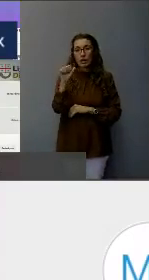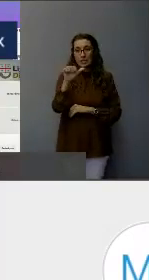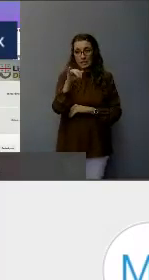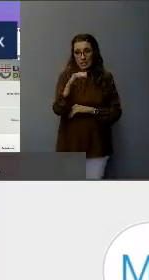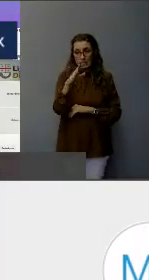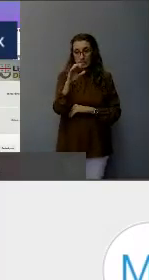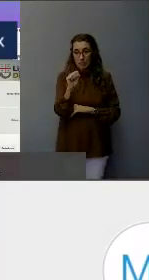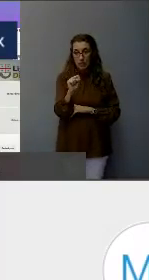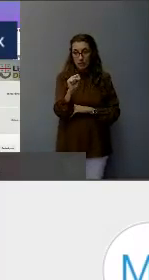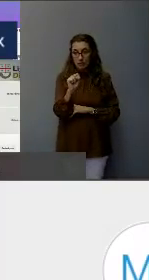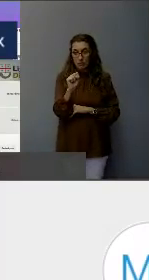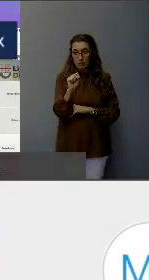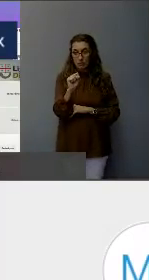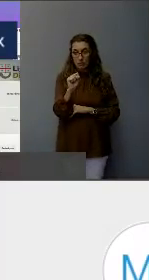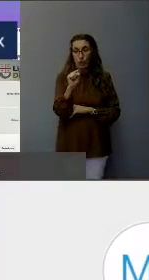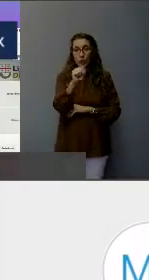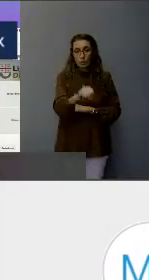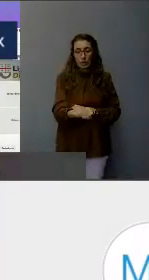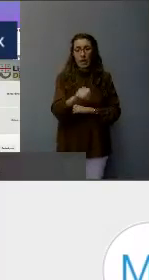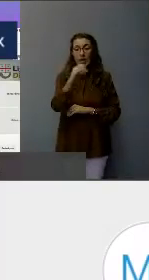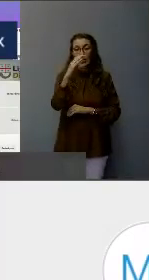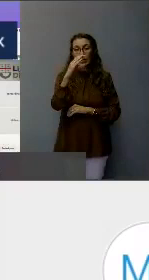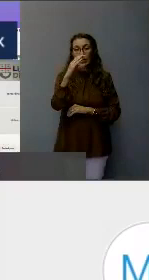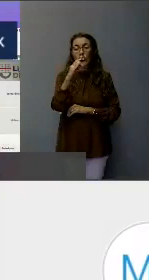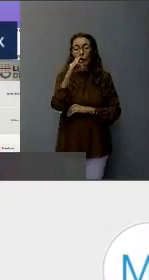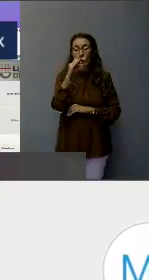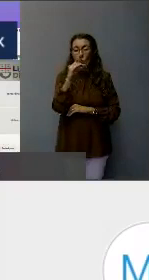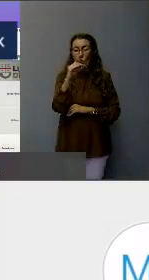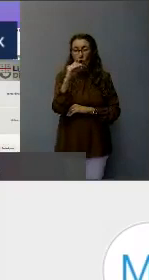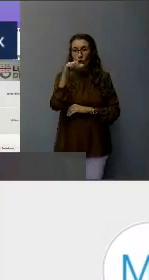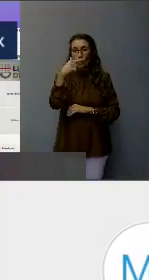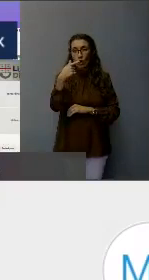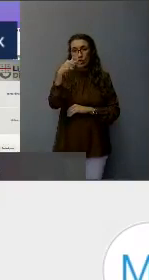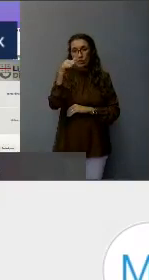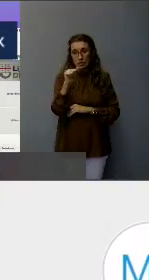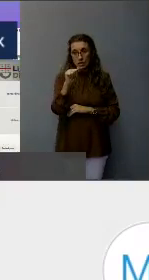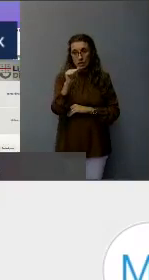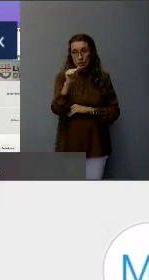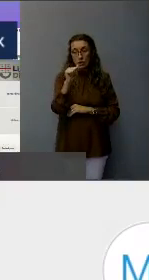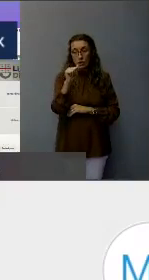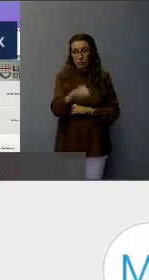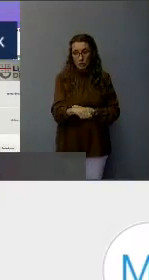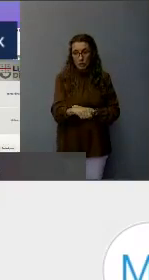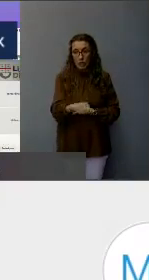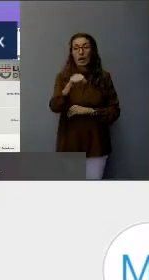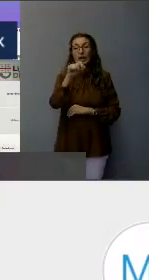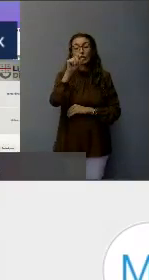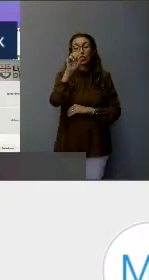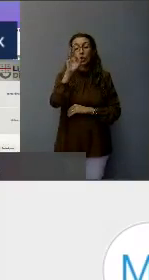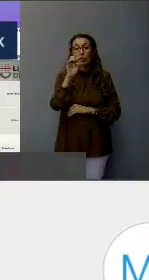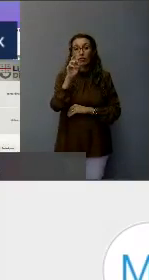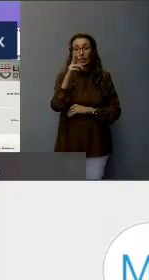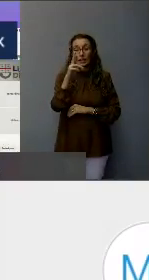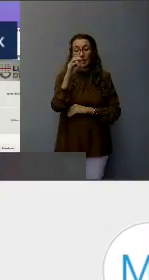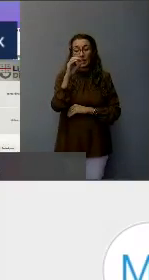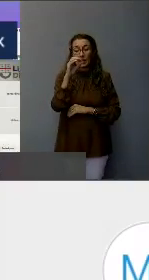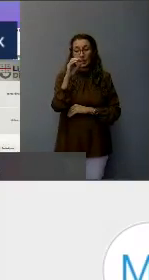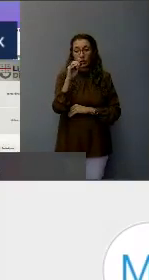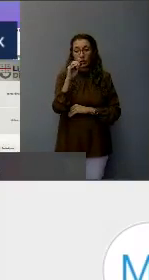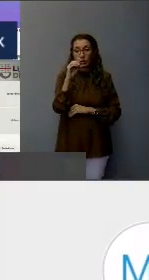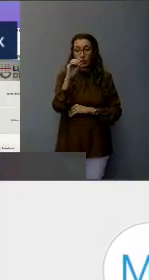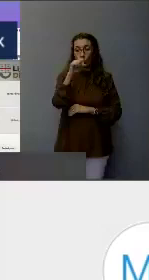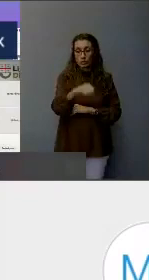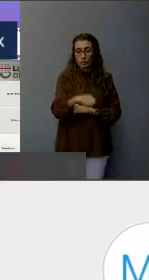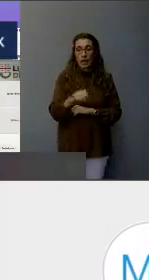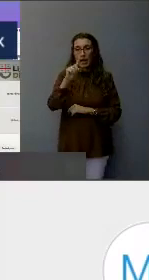consigliere cassiba contrario consigliere costa contrario consigliere ferrero contrario